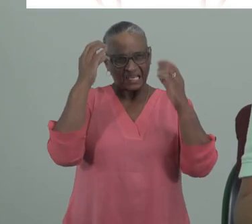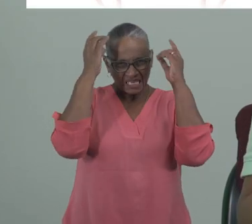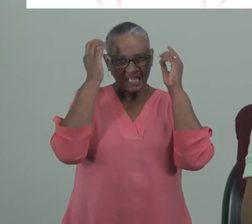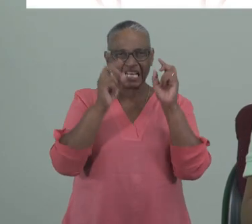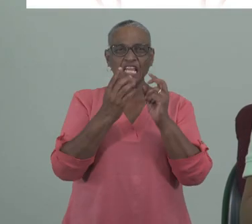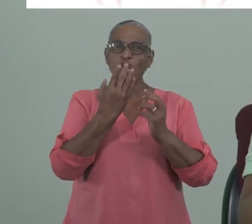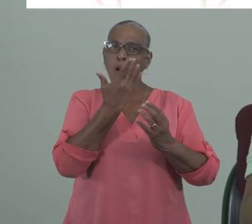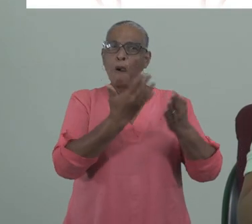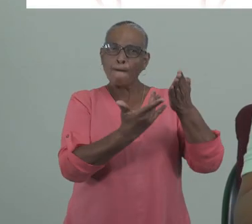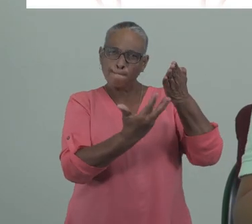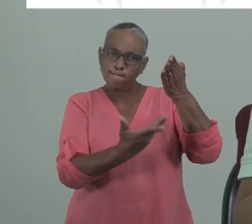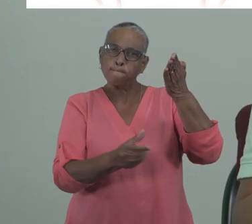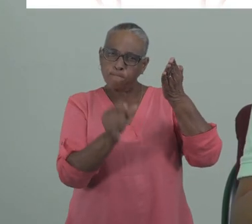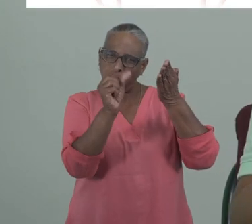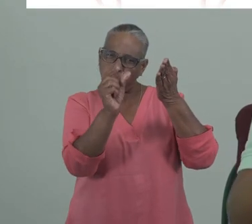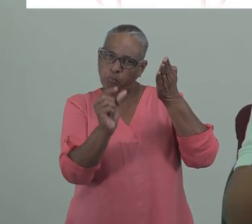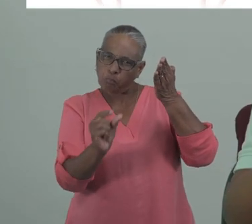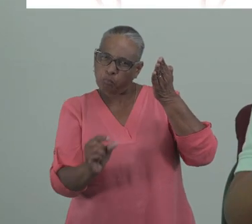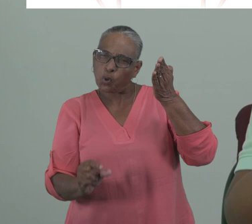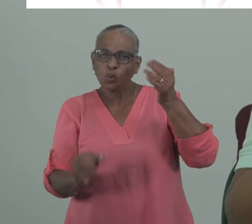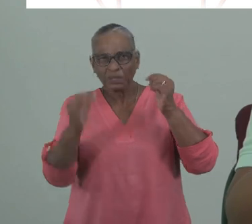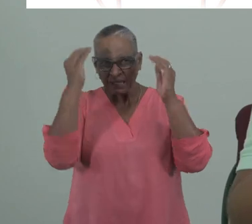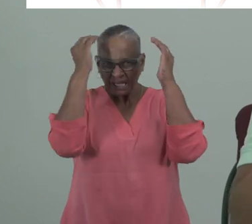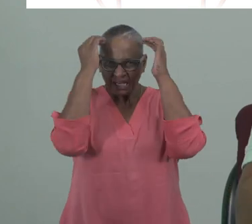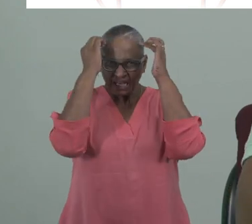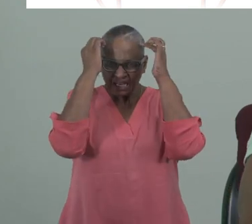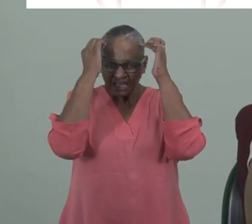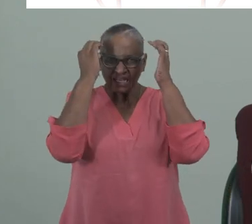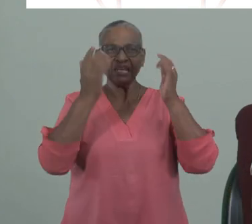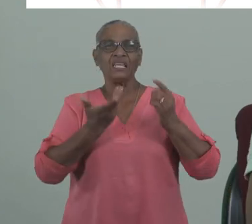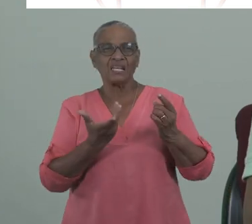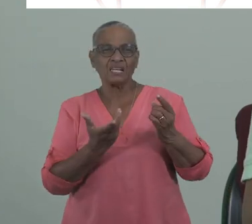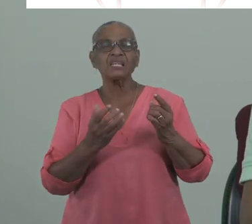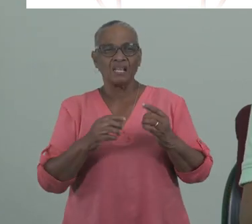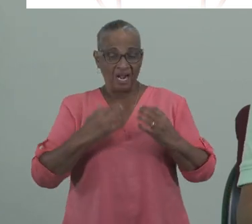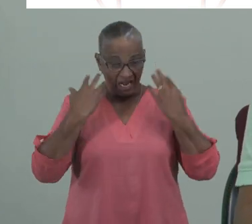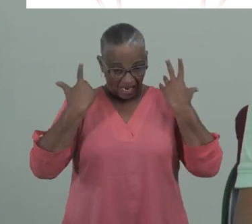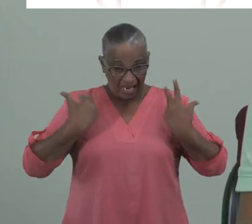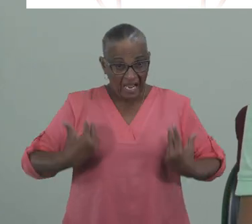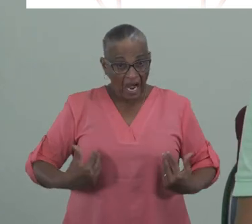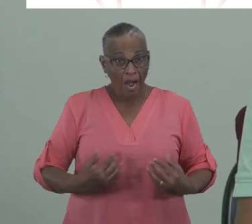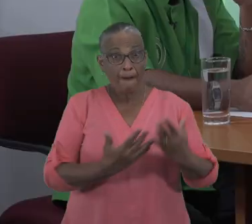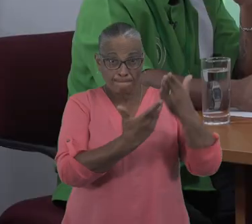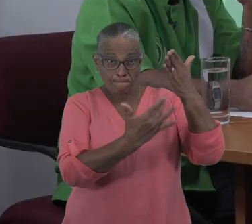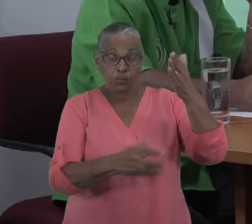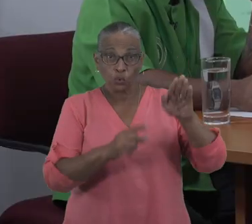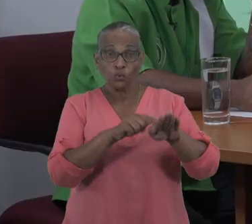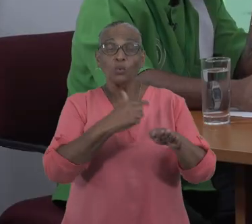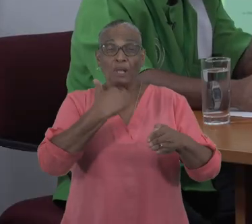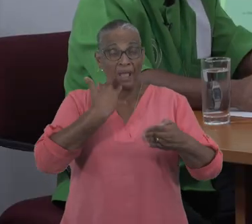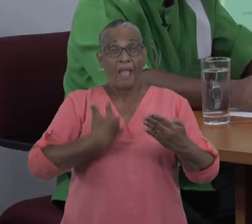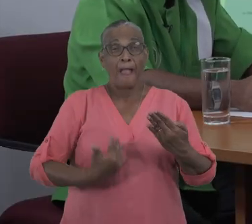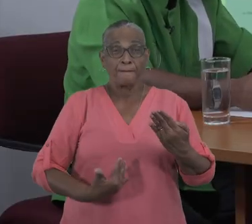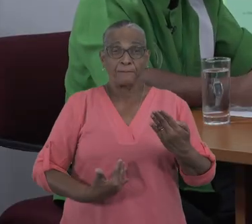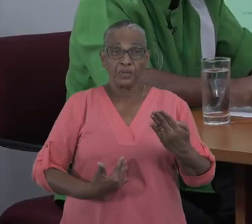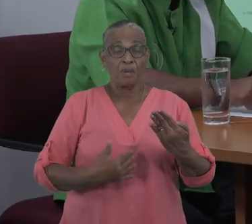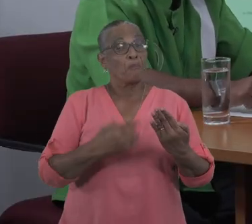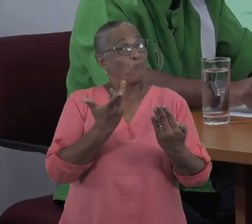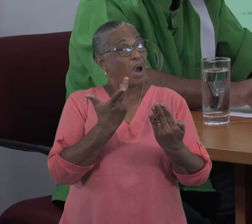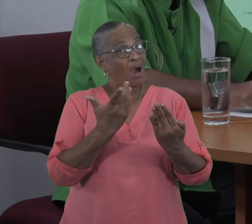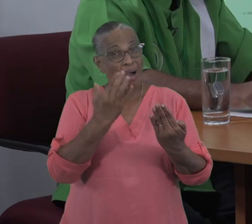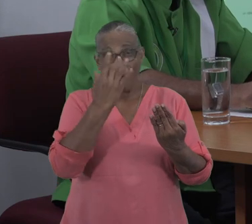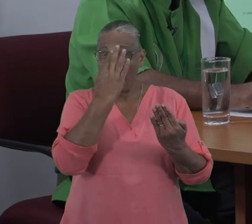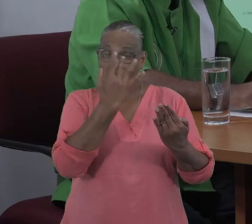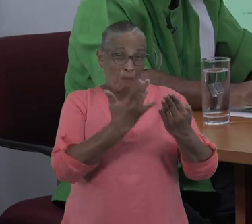Er gebeurt iets in de bloedvaten van de hersenen. Dus je weet, elk deel van het lichaam heeft bloed nodig. En